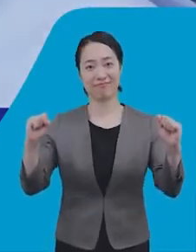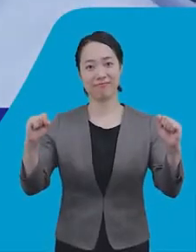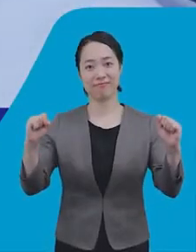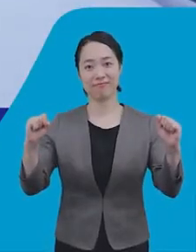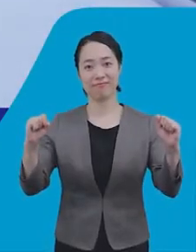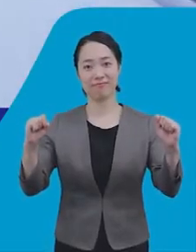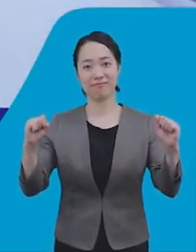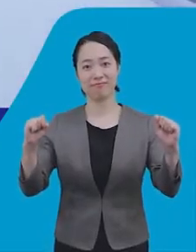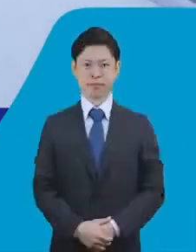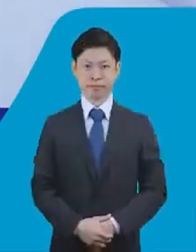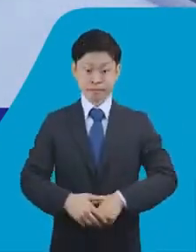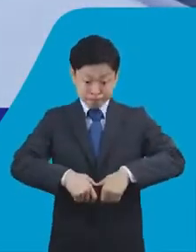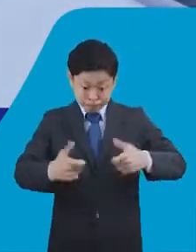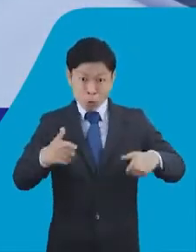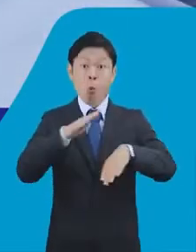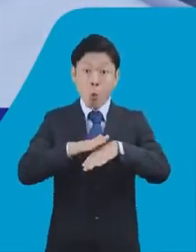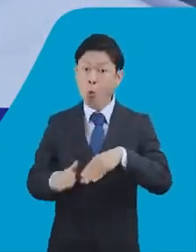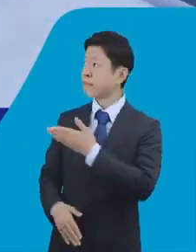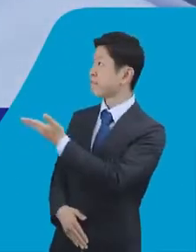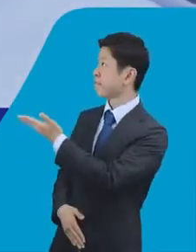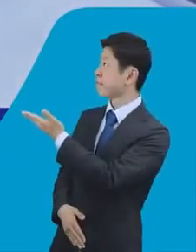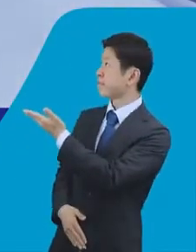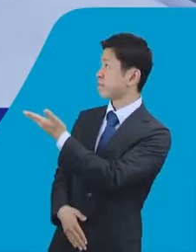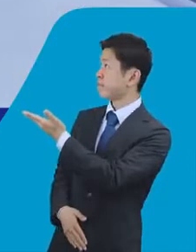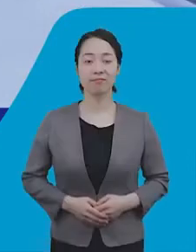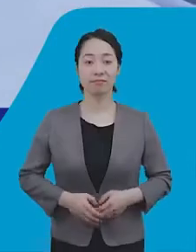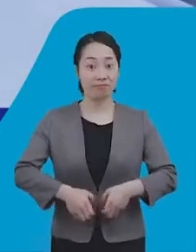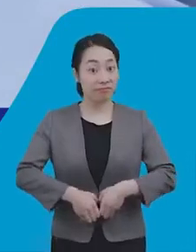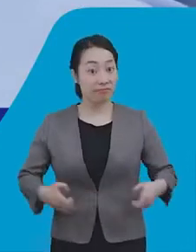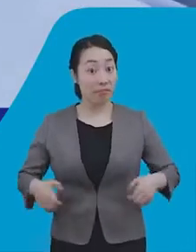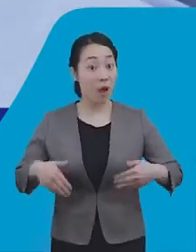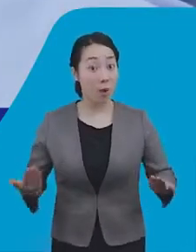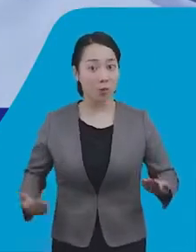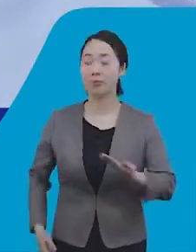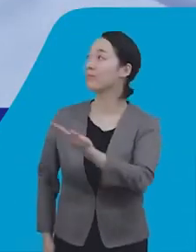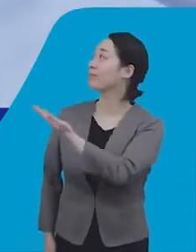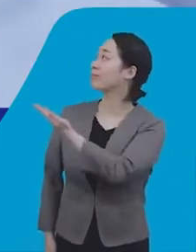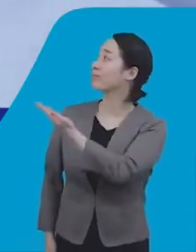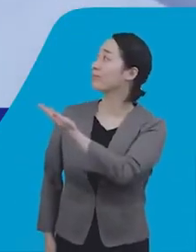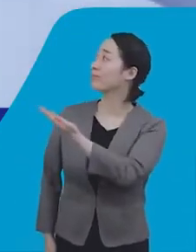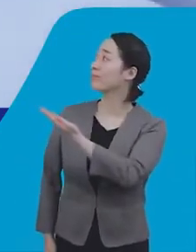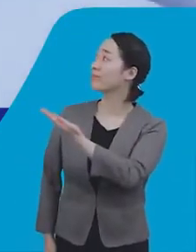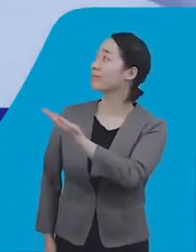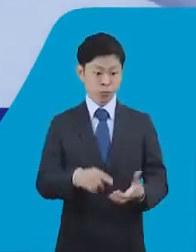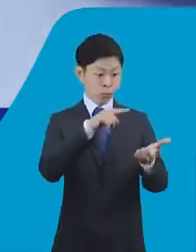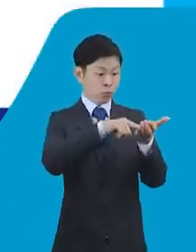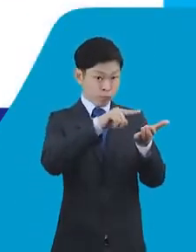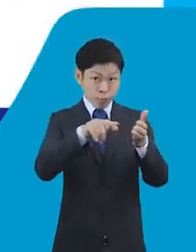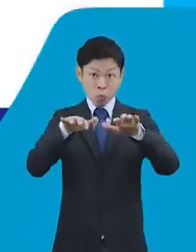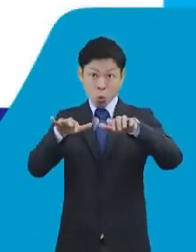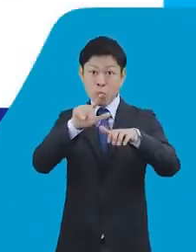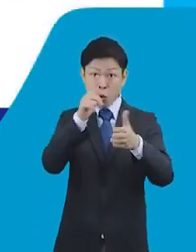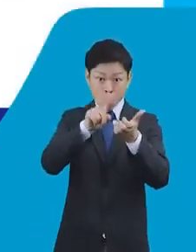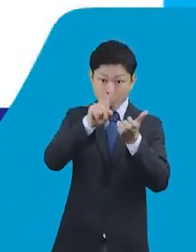in case of sudden turbulence。 外す場合は金具の片方を持ち上げてください。 To unfasten, raise the flap。 電波を